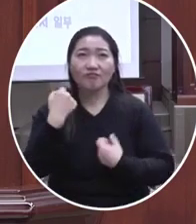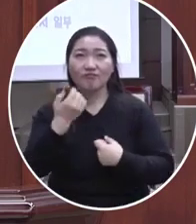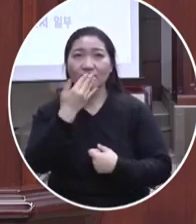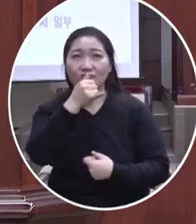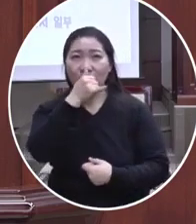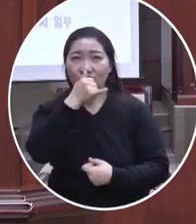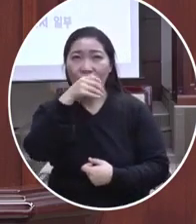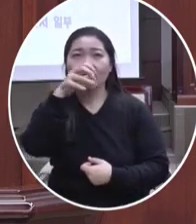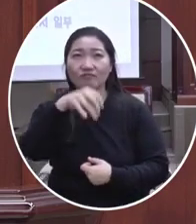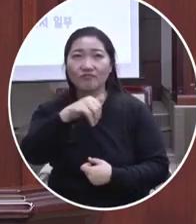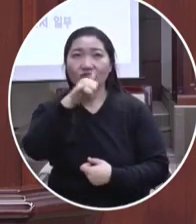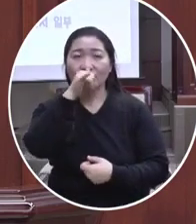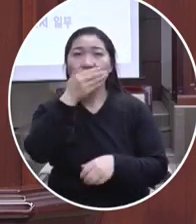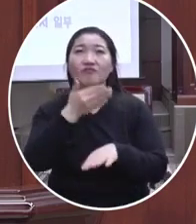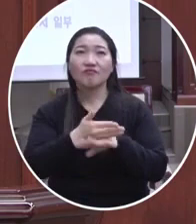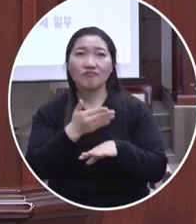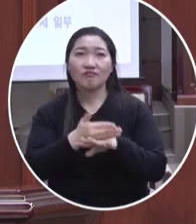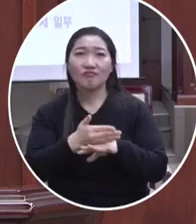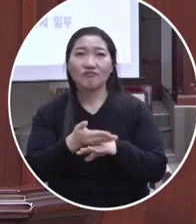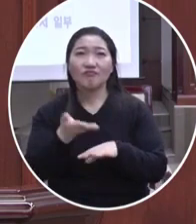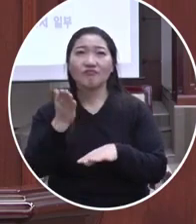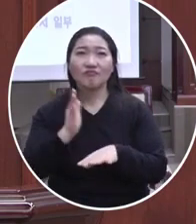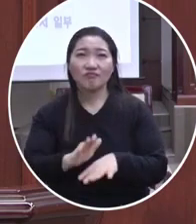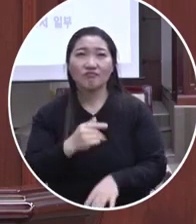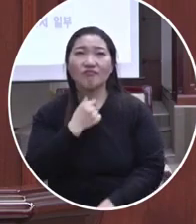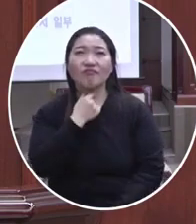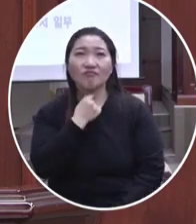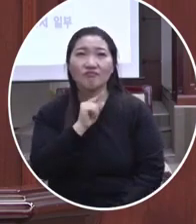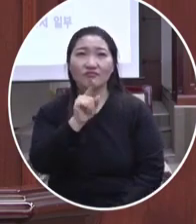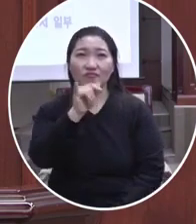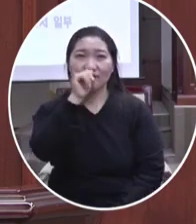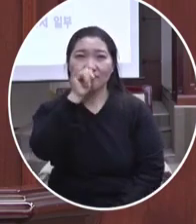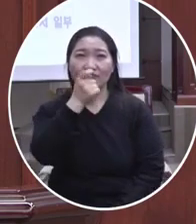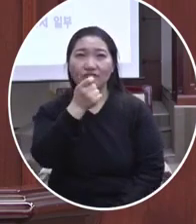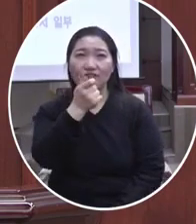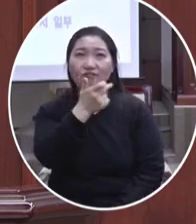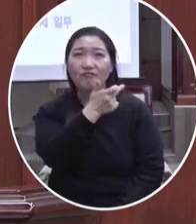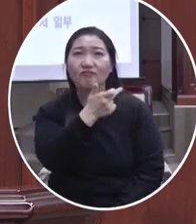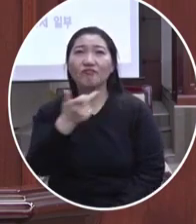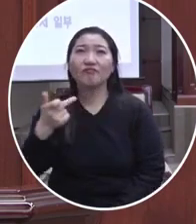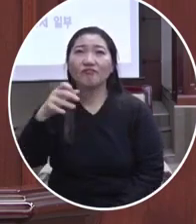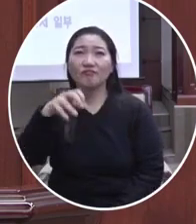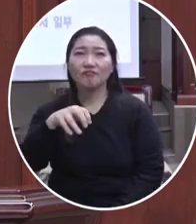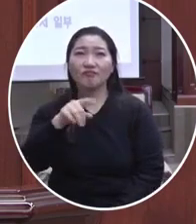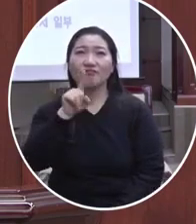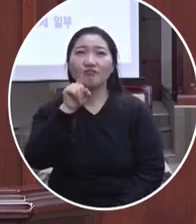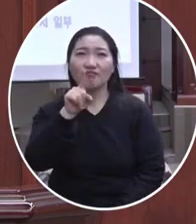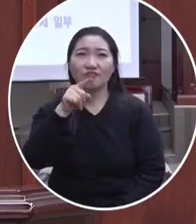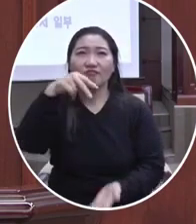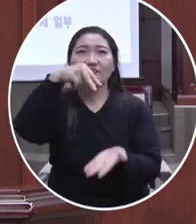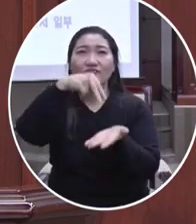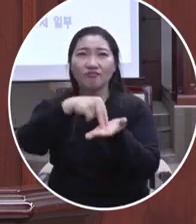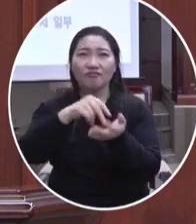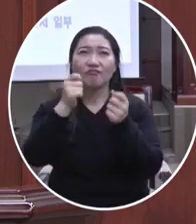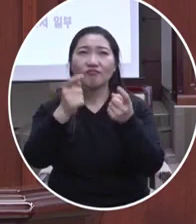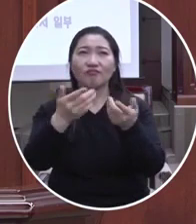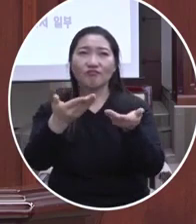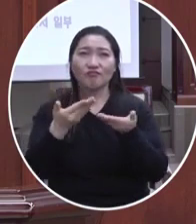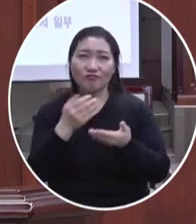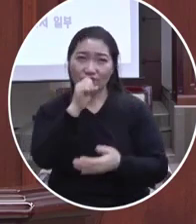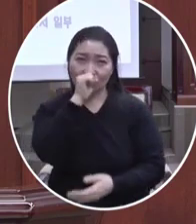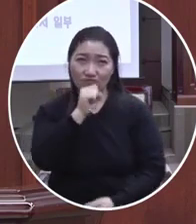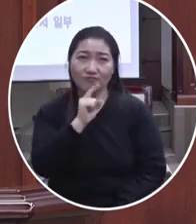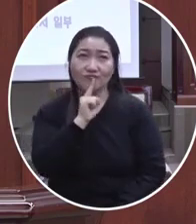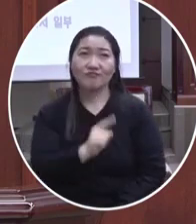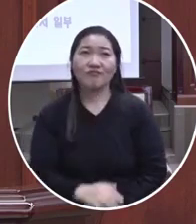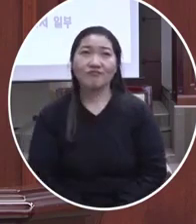여쭈었더니 공연할 수 있는 자리를 주셔서 감사하다. 그런데 바람이 있다면 조금 더 큰 무대에 한 번씩 설 수 있는 기회를